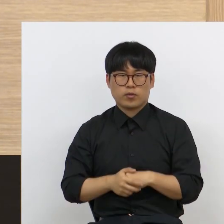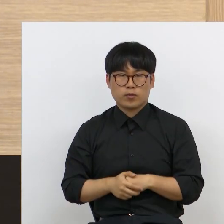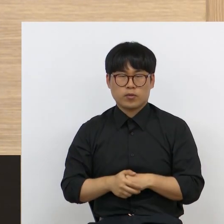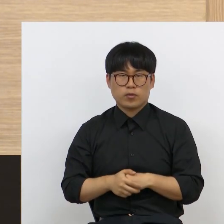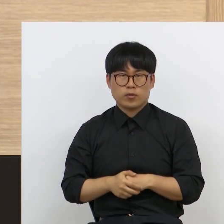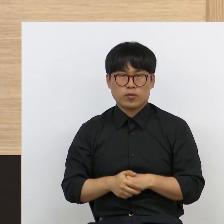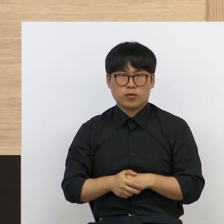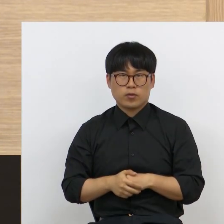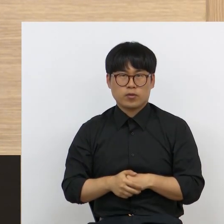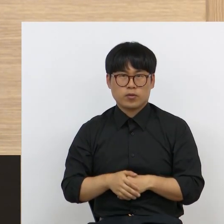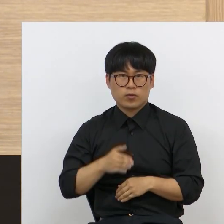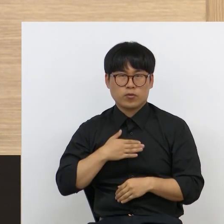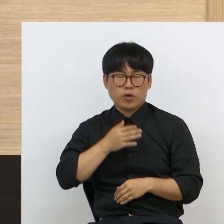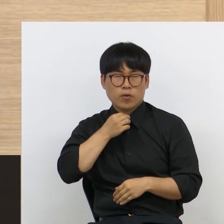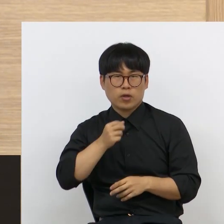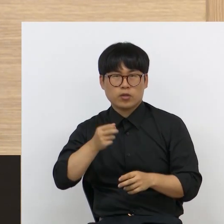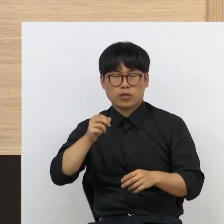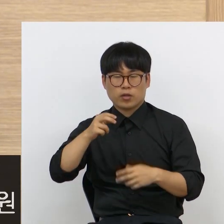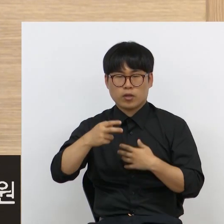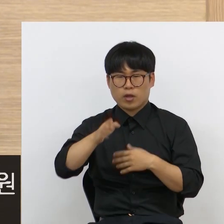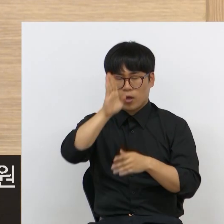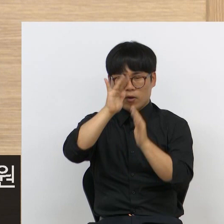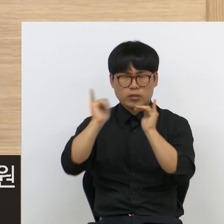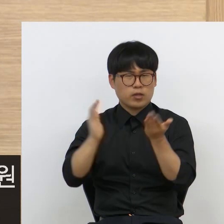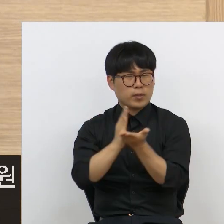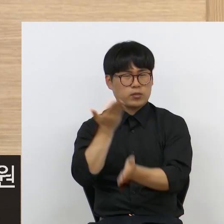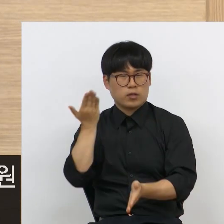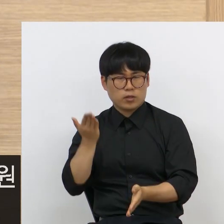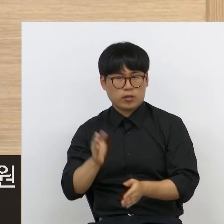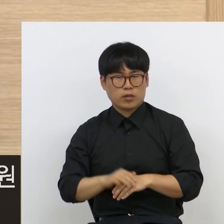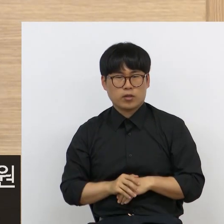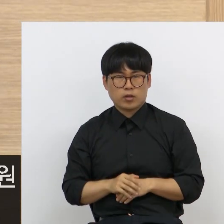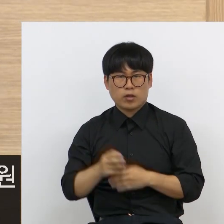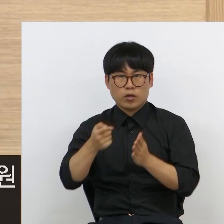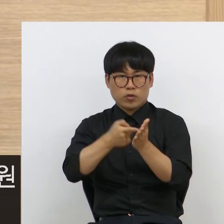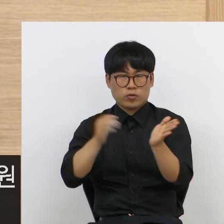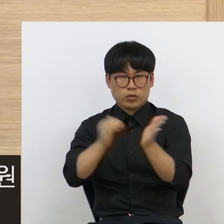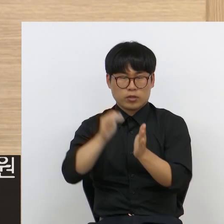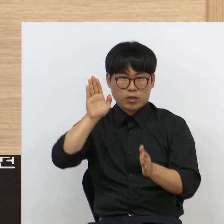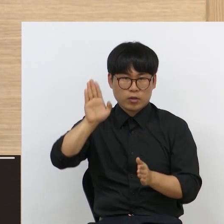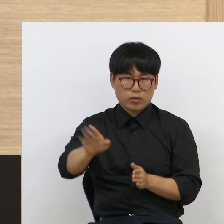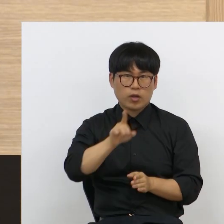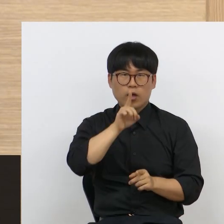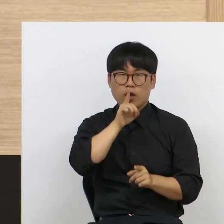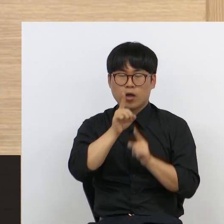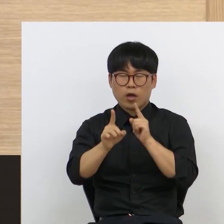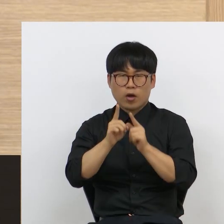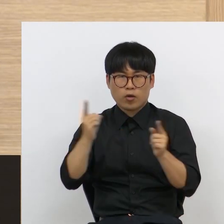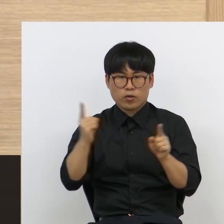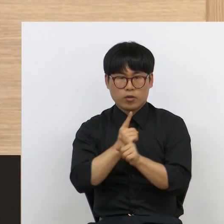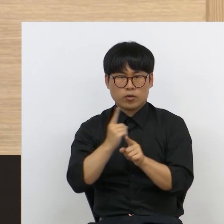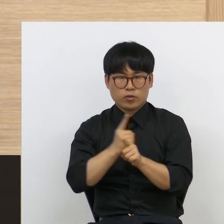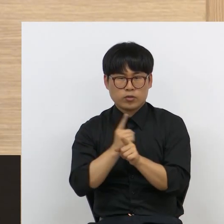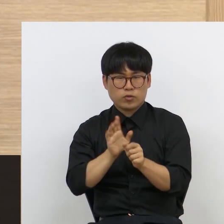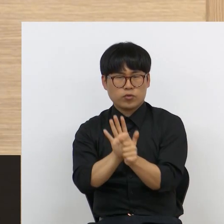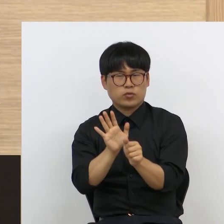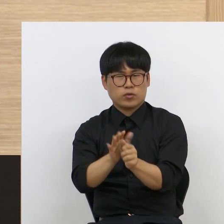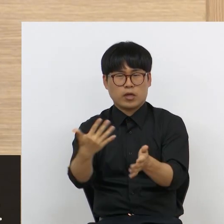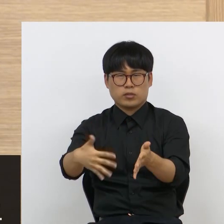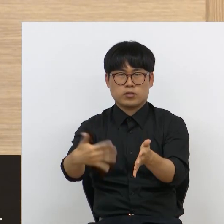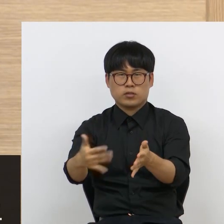꼭 원하는 환자, 필요한 환자에 맞지는 않습니다. 수술을 하고 나면 언어 치료가 굉장히 많이 필요한데 그 지원은 현재 이루어지고 있지